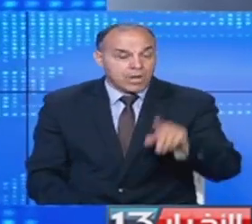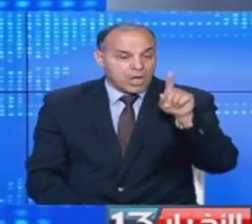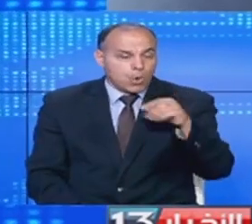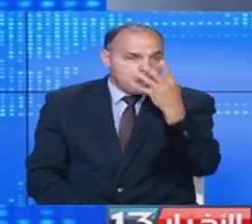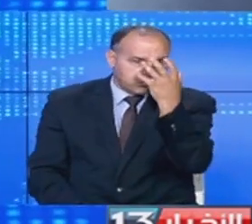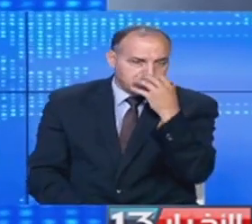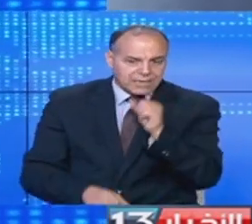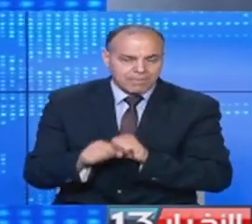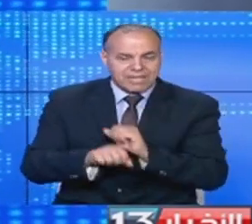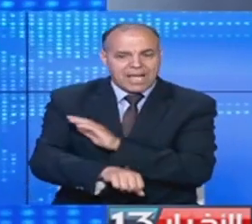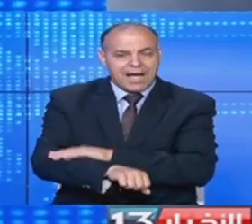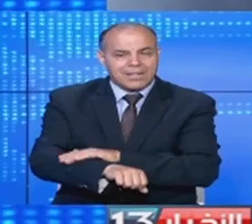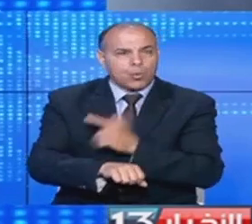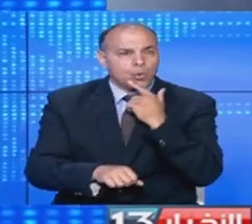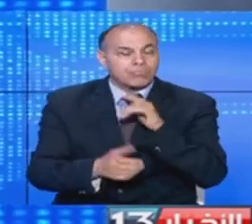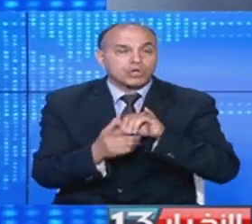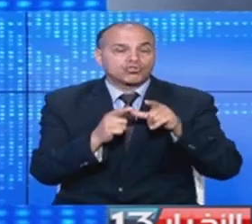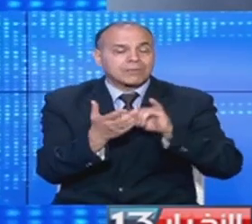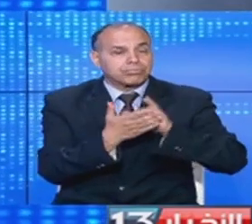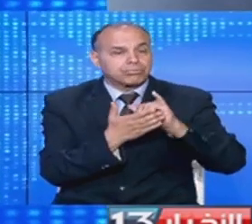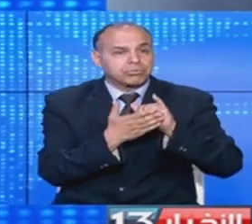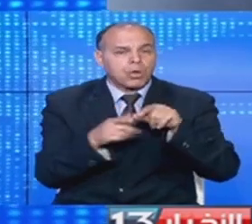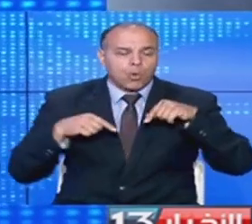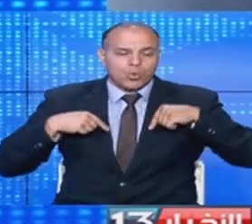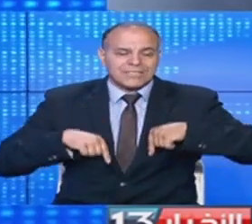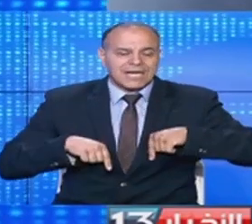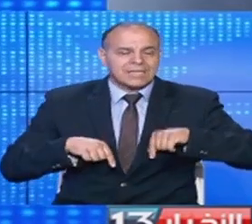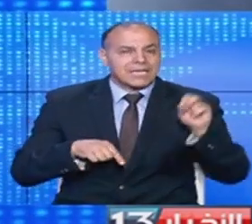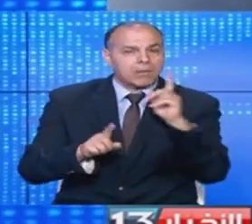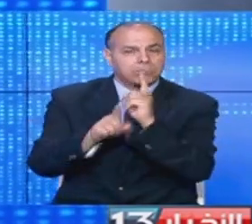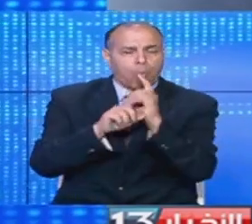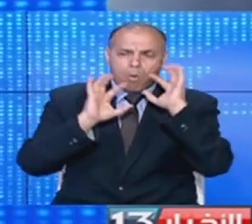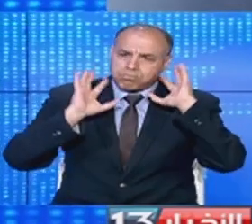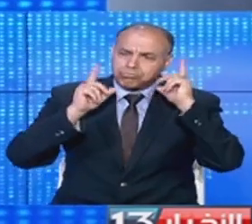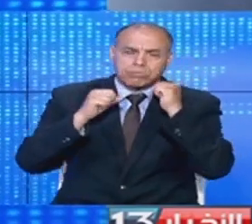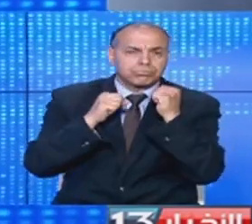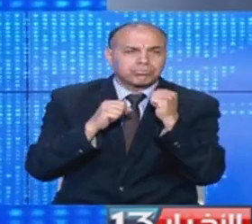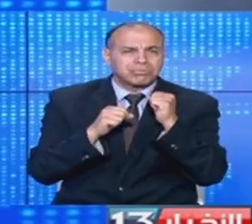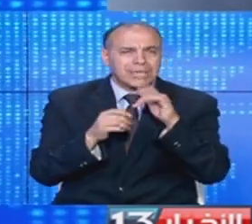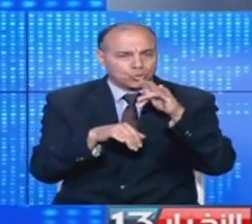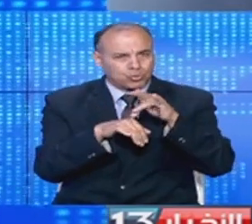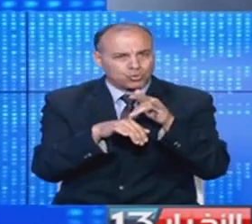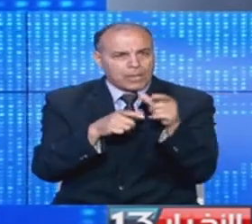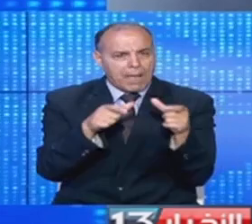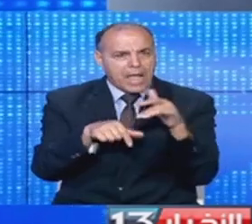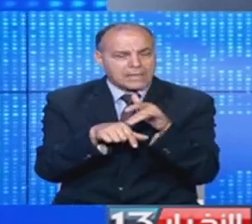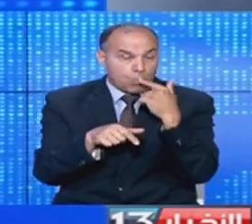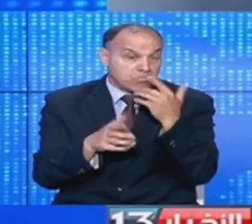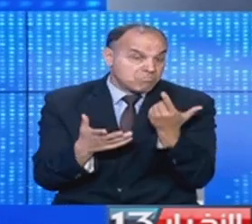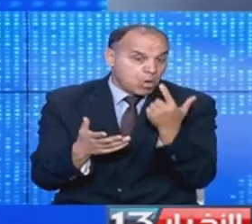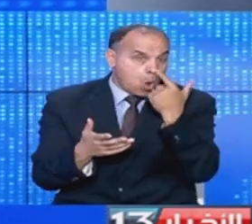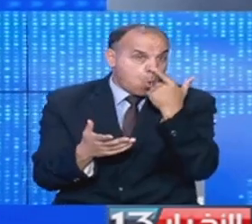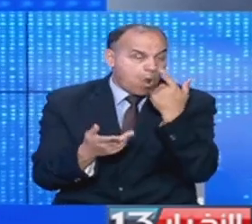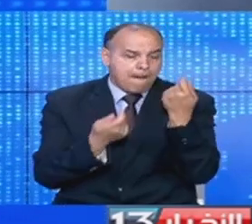غضب نظم أعوان وإطارات الخطوط التونسية أمام مقر وزارة النقل وقفة احتجاجية رافضة المس من هذه المؤسسة الوطنية